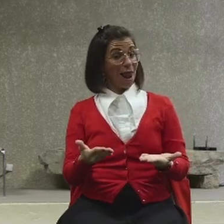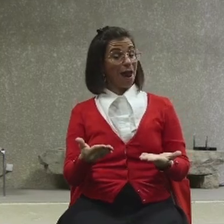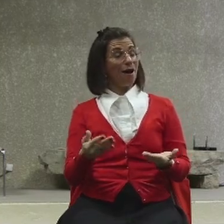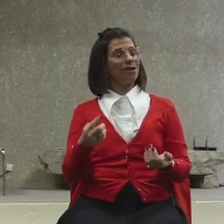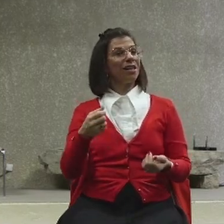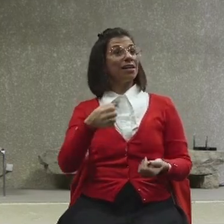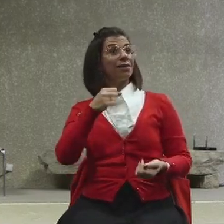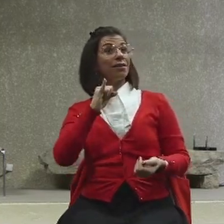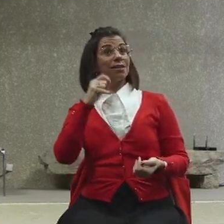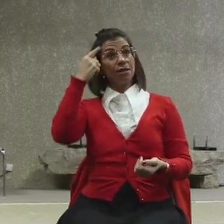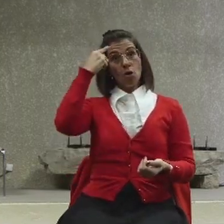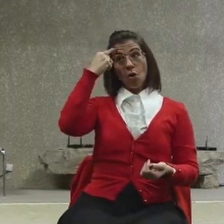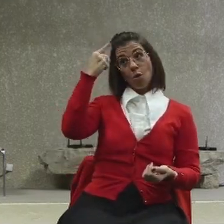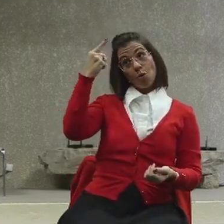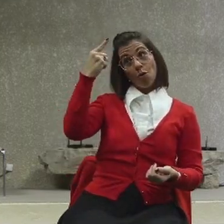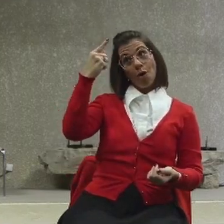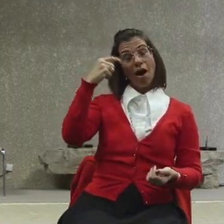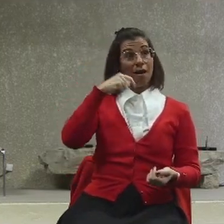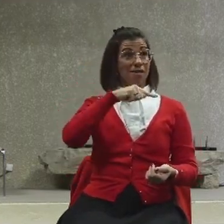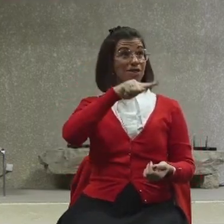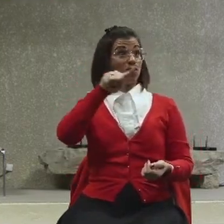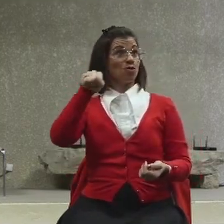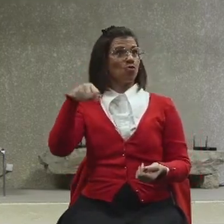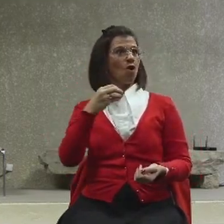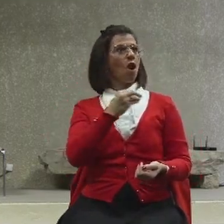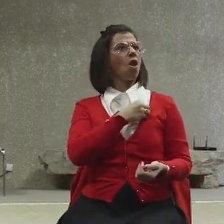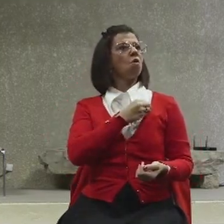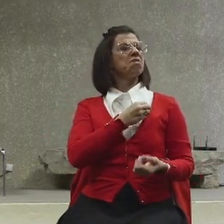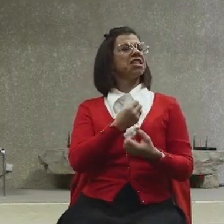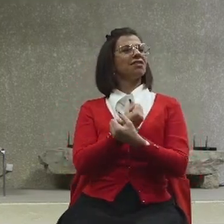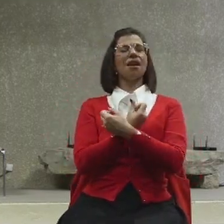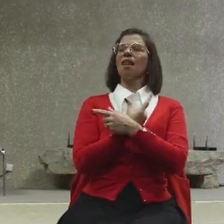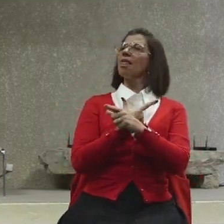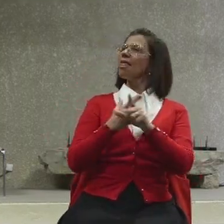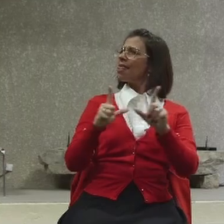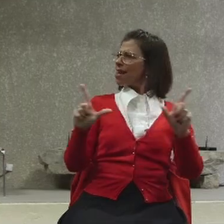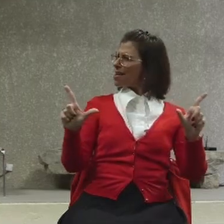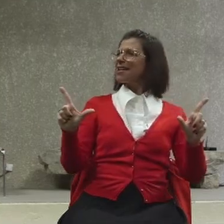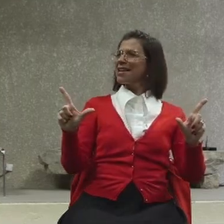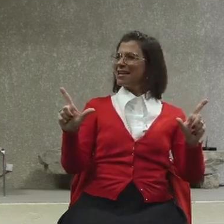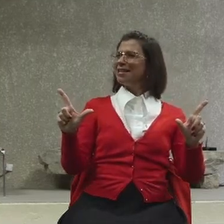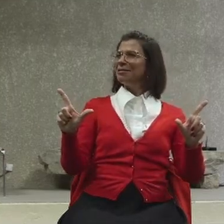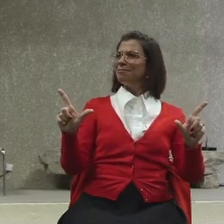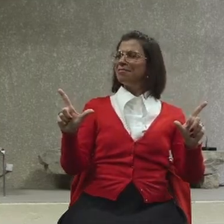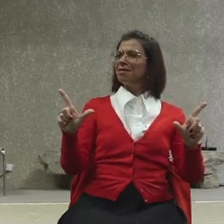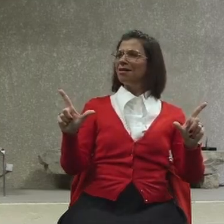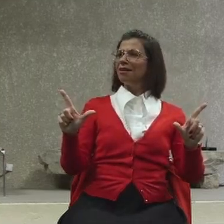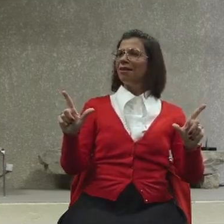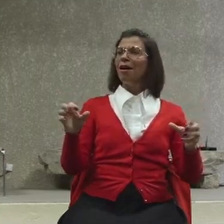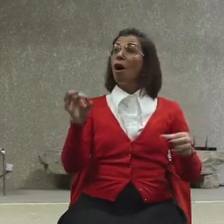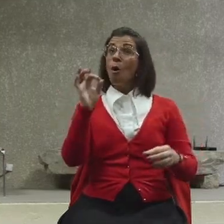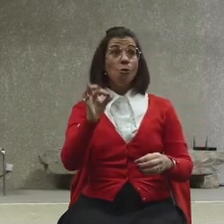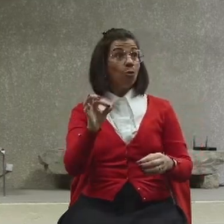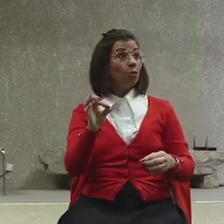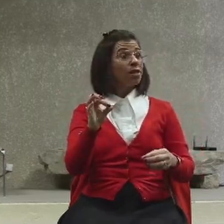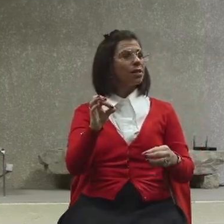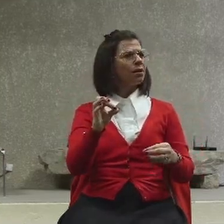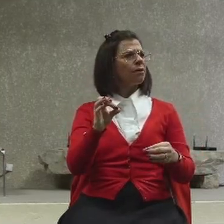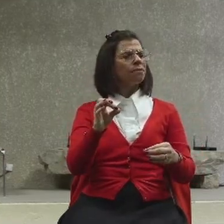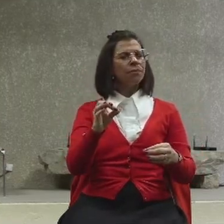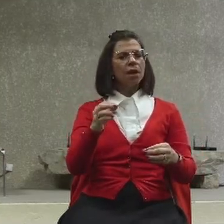Cette image qui a été, parce que tu as été créé, l'homme a été créé à l'image de Dieu initialement, mais que